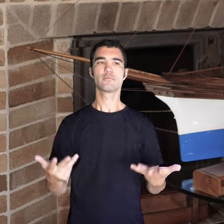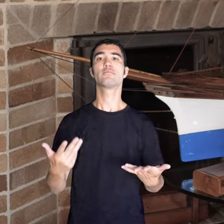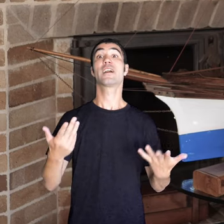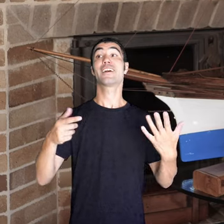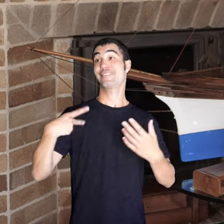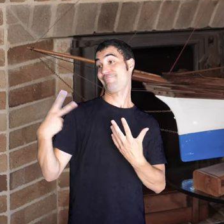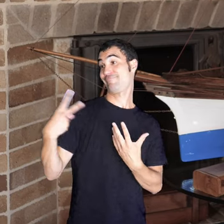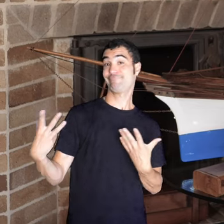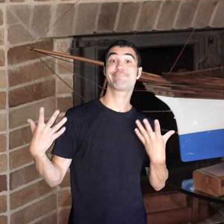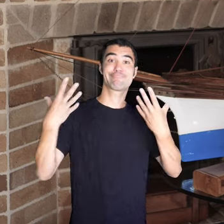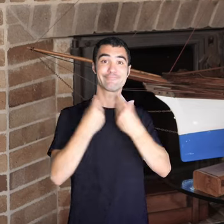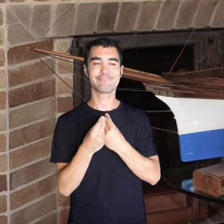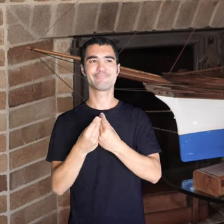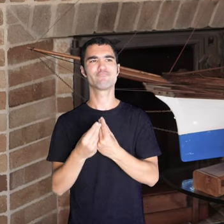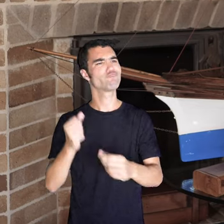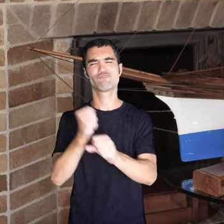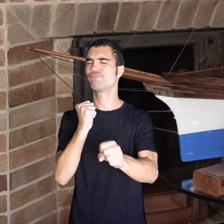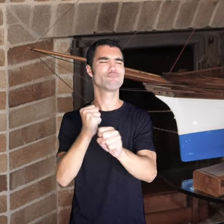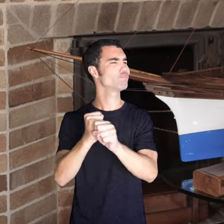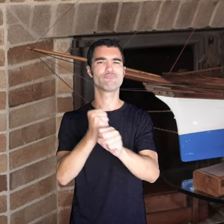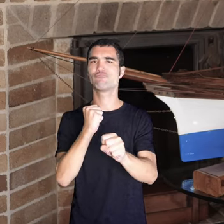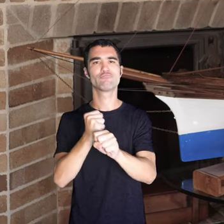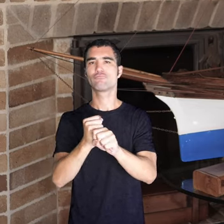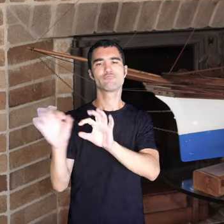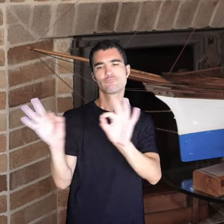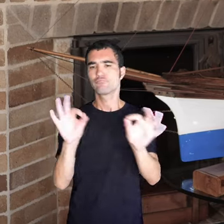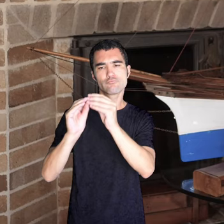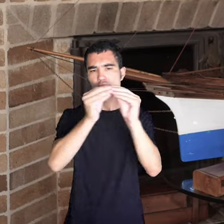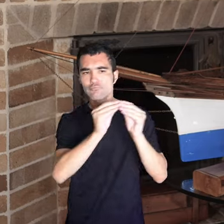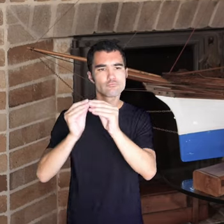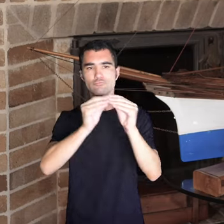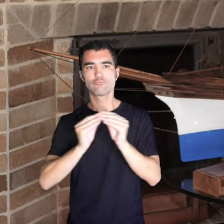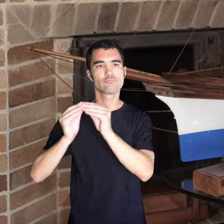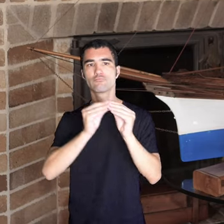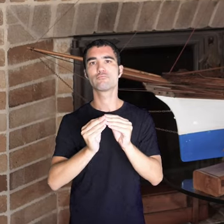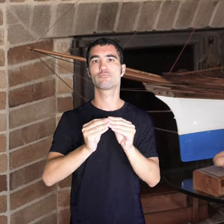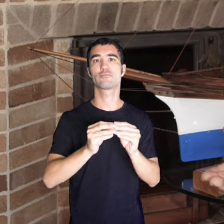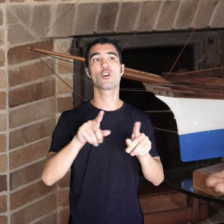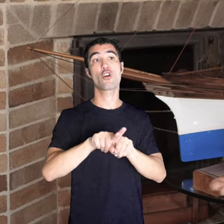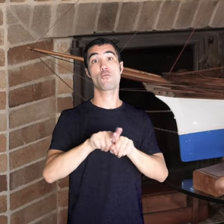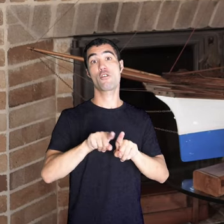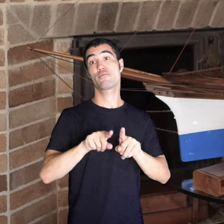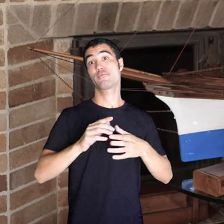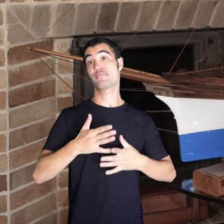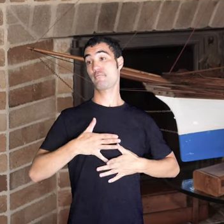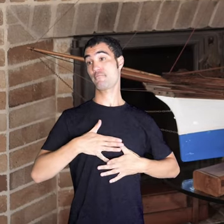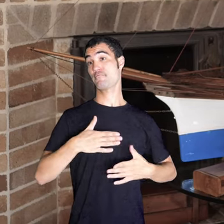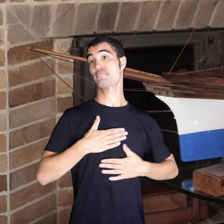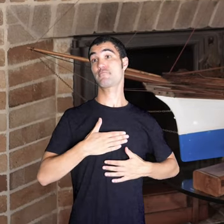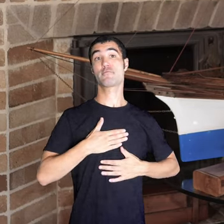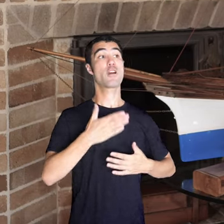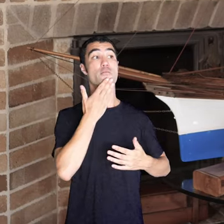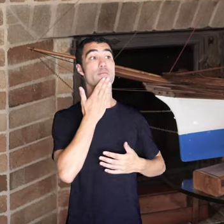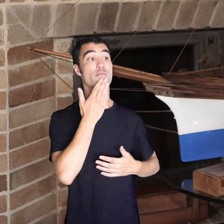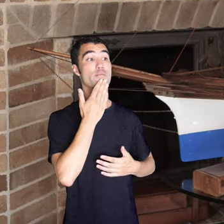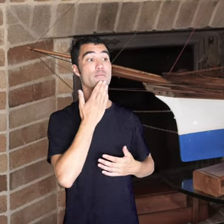I amb ell pues, vaig fer tota la feina de reparacions, pintura més aviat de pròpies de... Fins